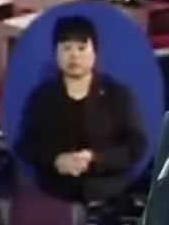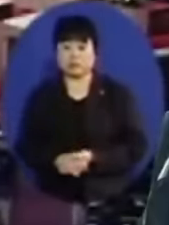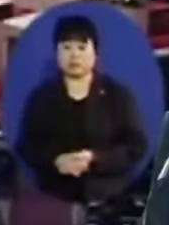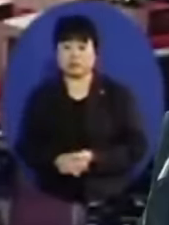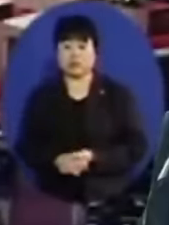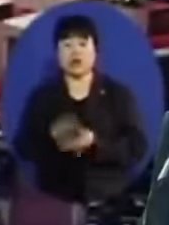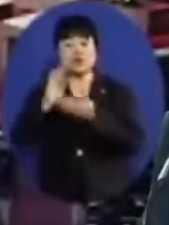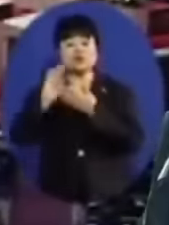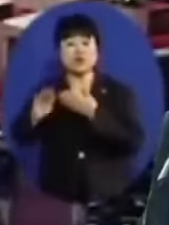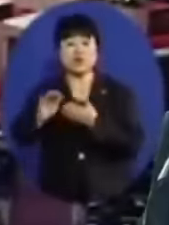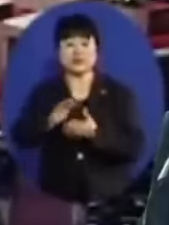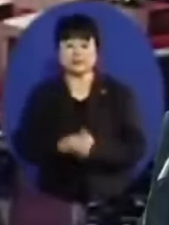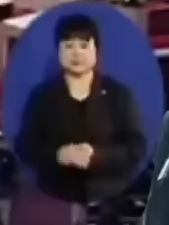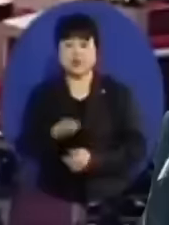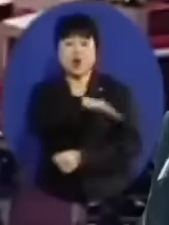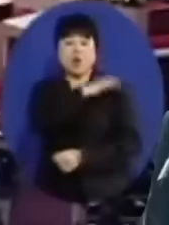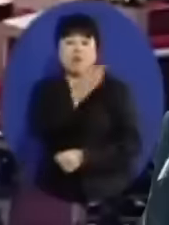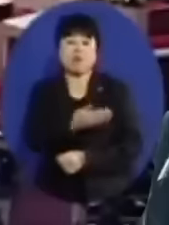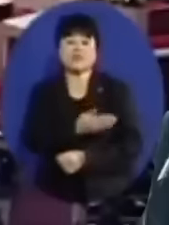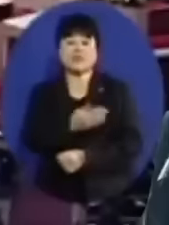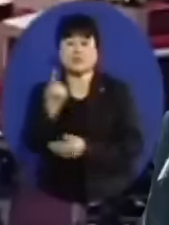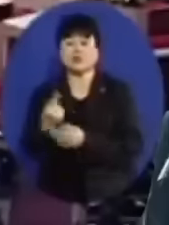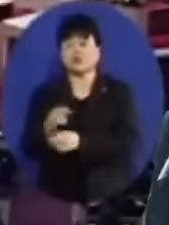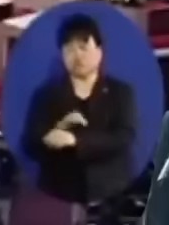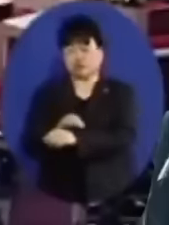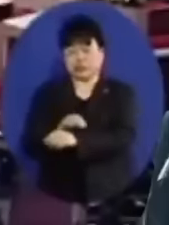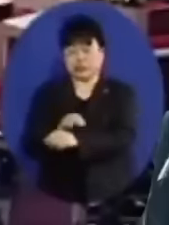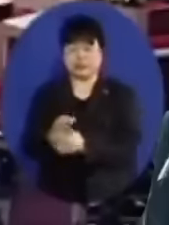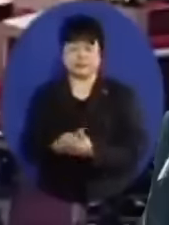그러나 나중에는 그 권사님이 오는 것이 귀찮았습니다.